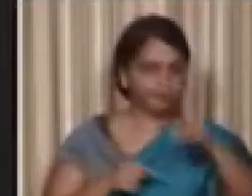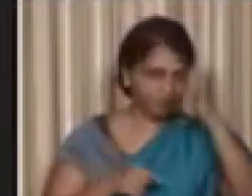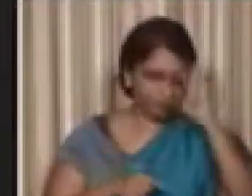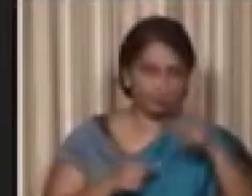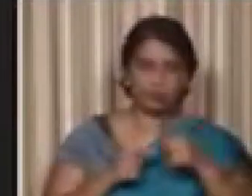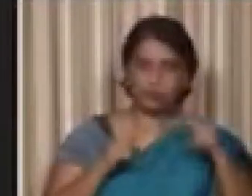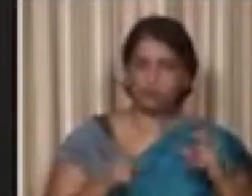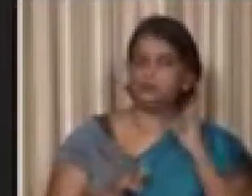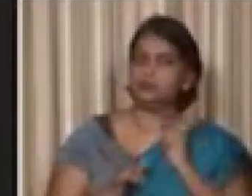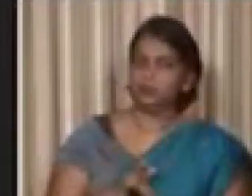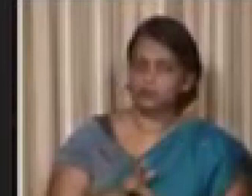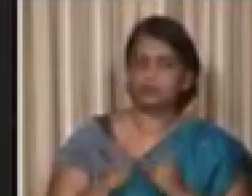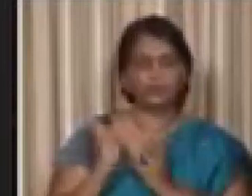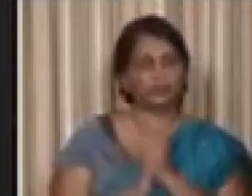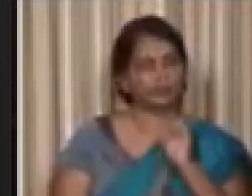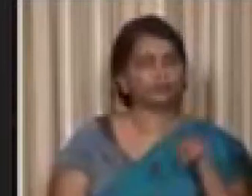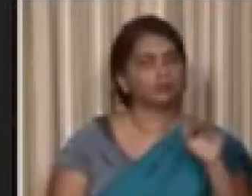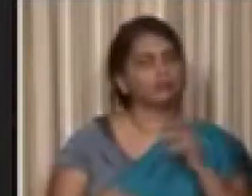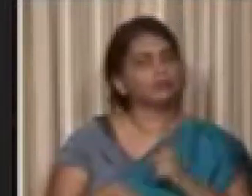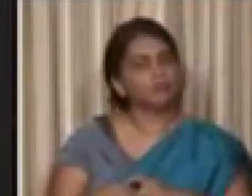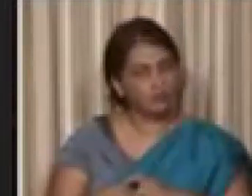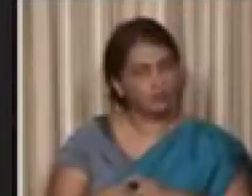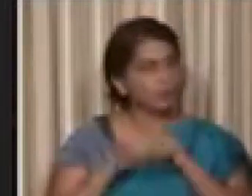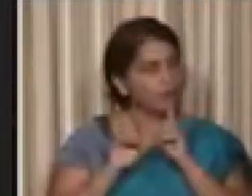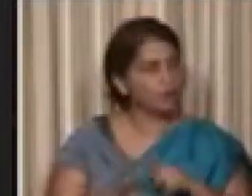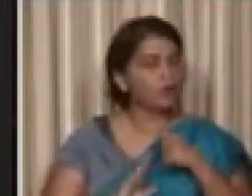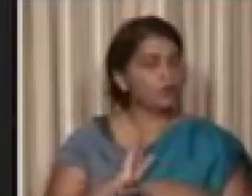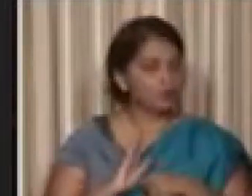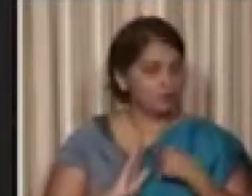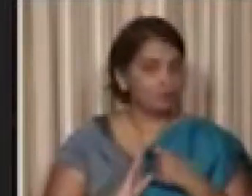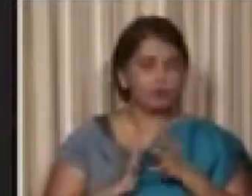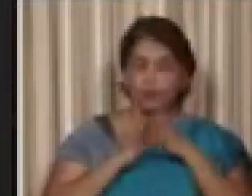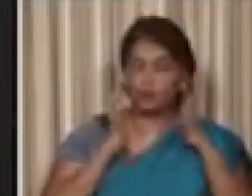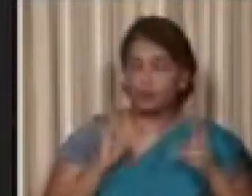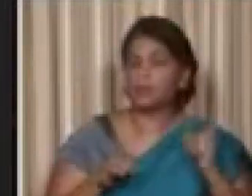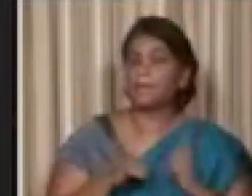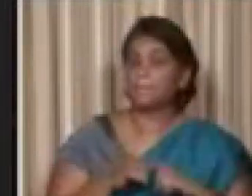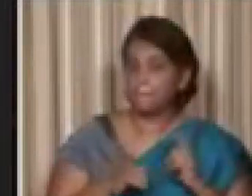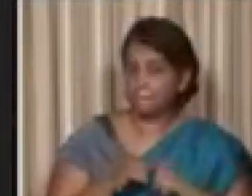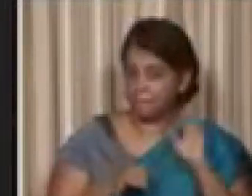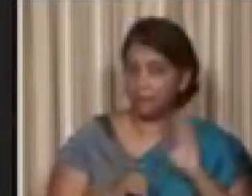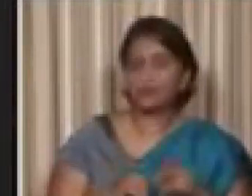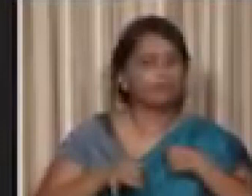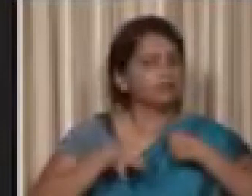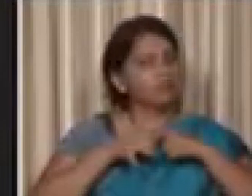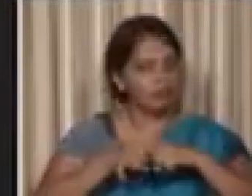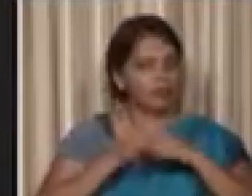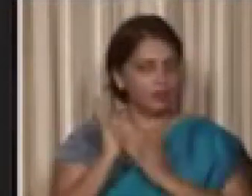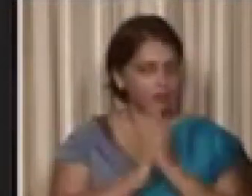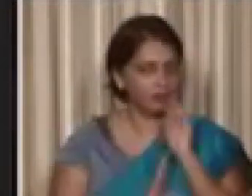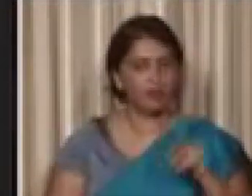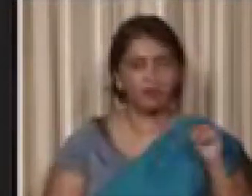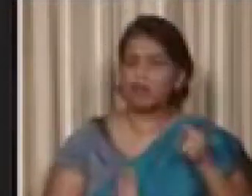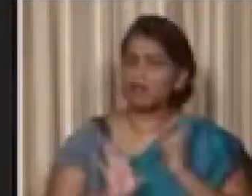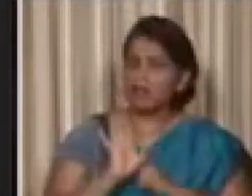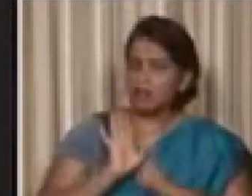විපක්ෂ සම්විධායකතුමාට අයිතිය තියෙනවා යම් වෙලාවක ඒ වගේ රටේ තියෙන දැවැන්ත ප්‍රශ්නයක් පිළිබඳව ප්‍රශ්න කිරීමේ අයිතිය තියෙනවා. නමුත් එතුම